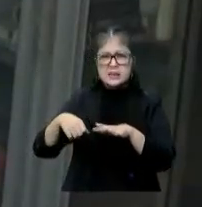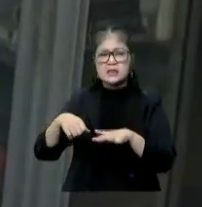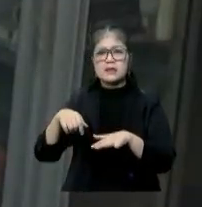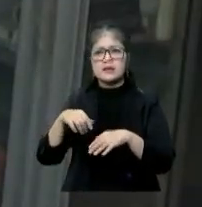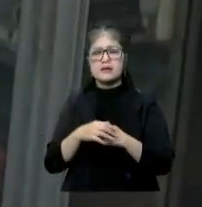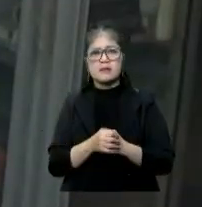mengejar